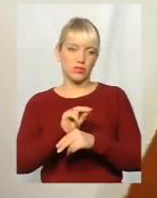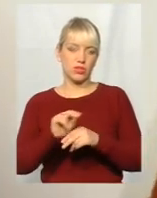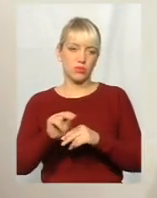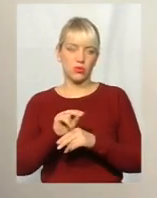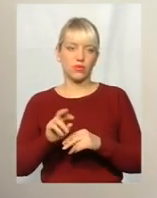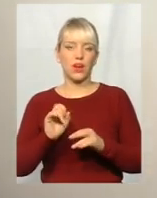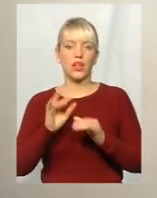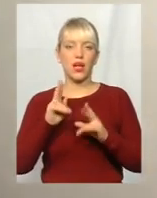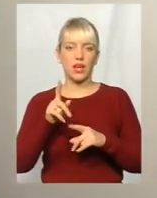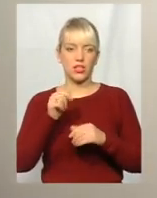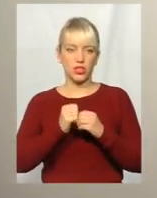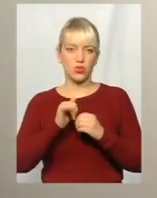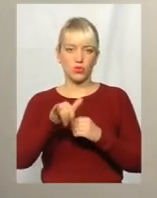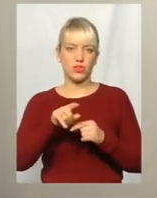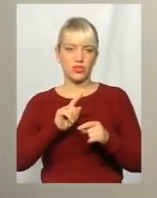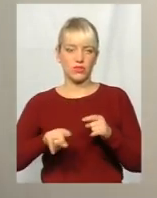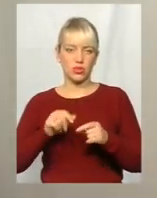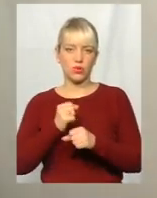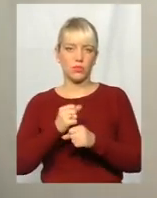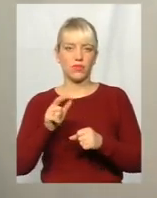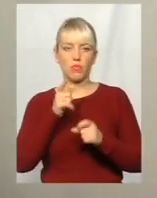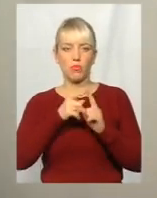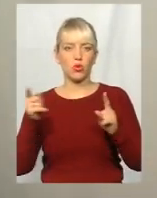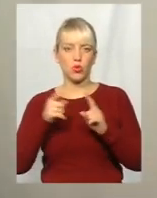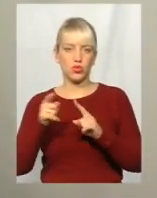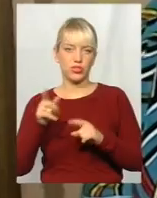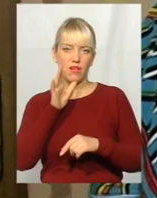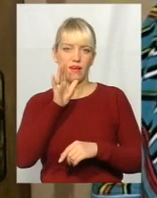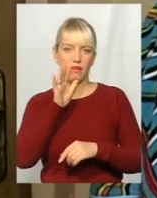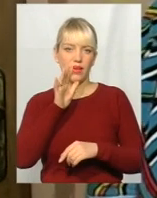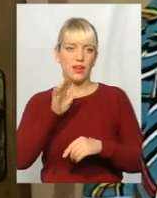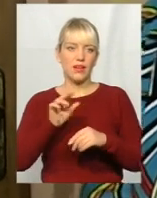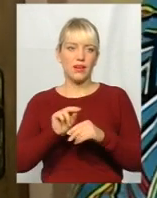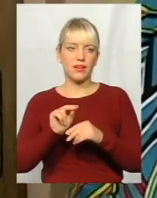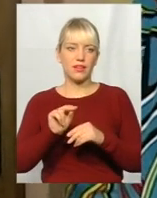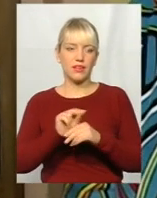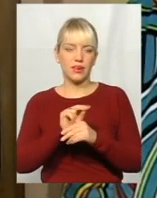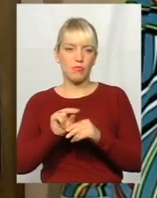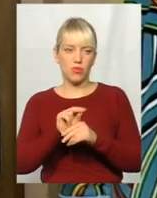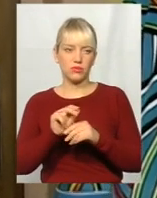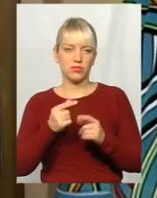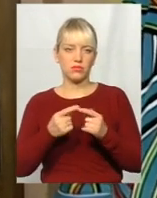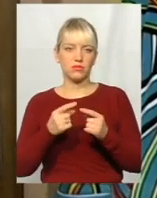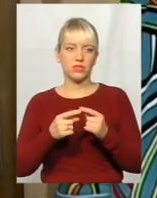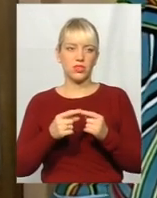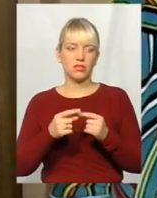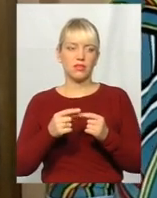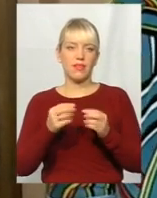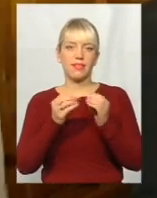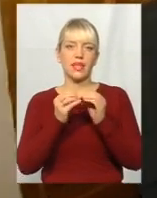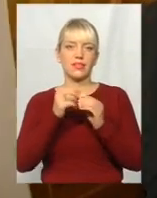часто взагалі у вас тут ремонт робився? Такі поточні під'їзди. Навірно, через 10 років нам цю побілку